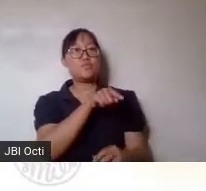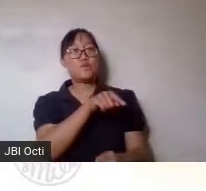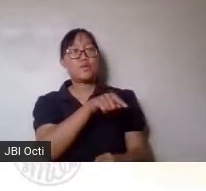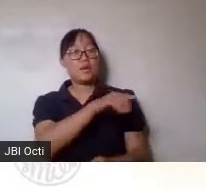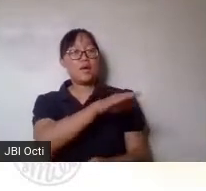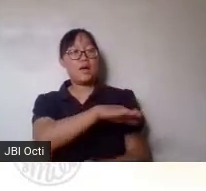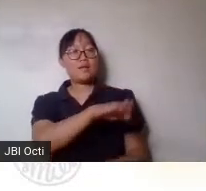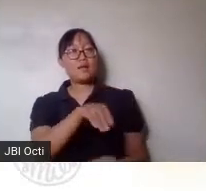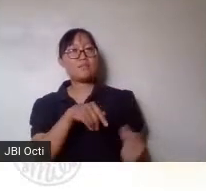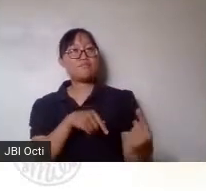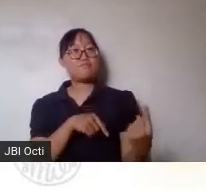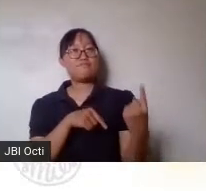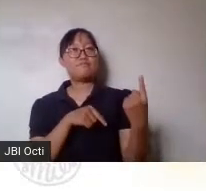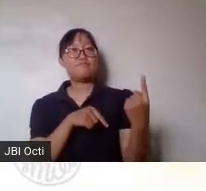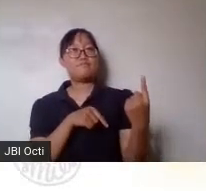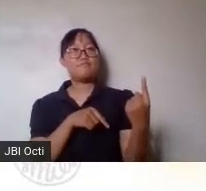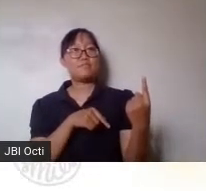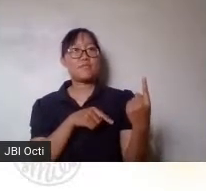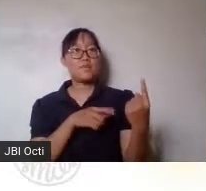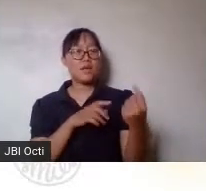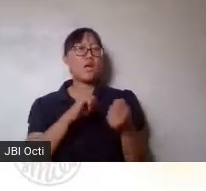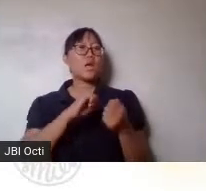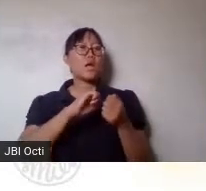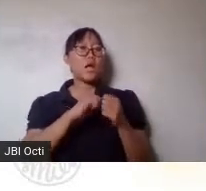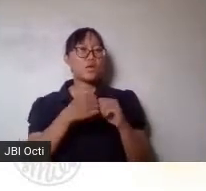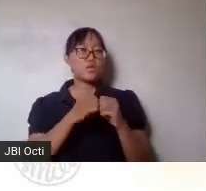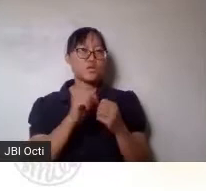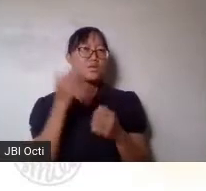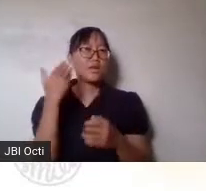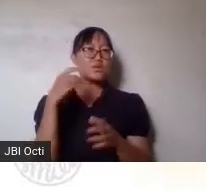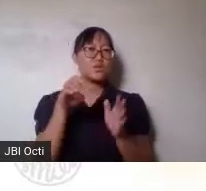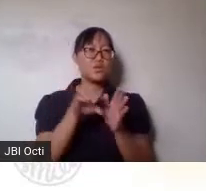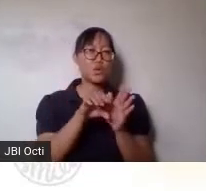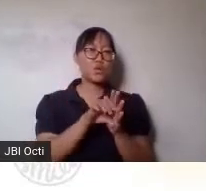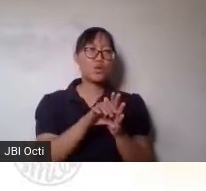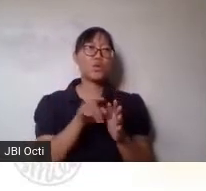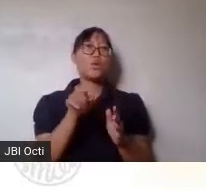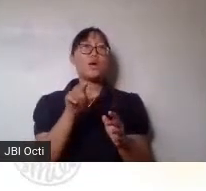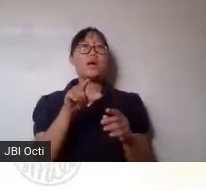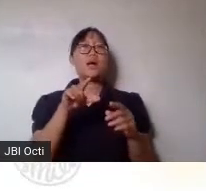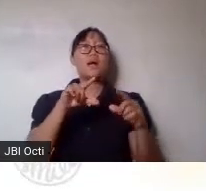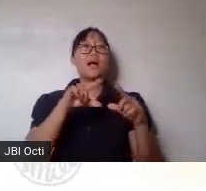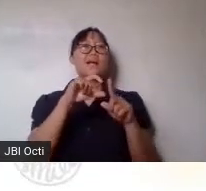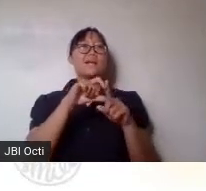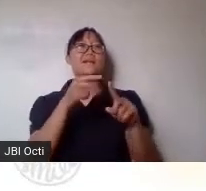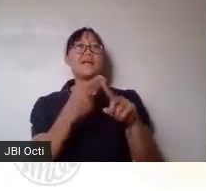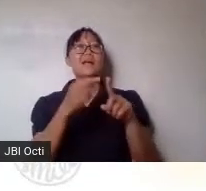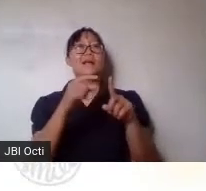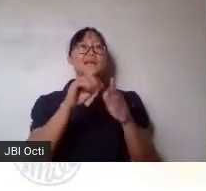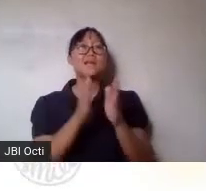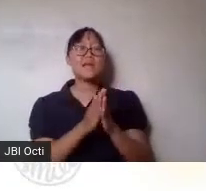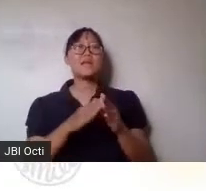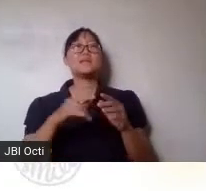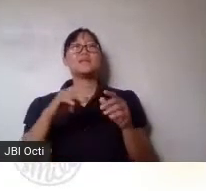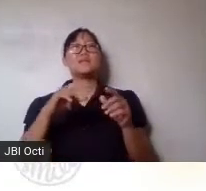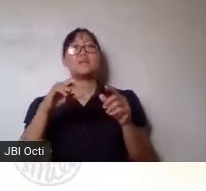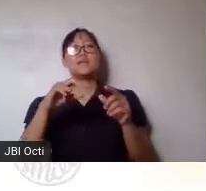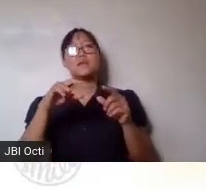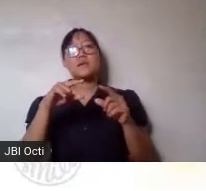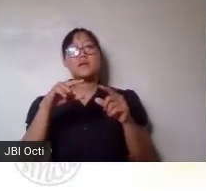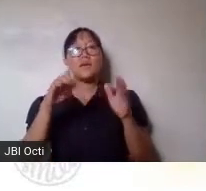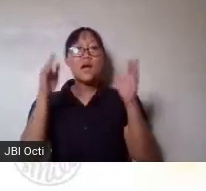contohkan tadi, kebetulan kasusnya ADHD dan Autism Spectrum Disorder. Nah, kalau autisme, IQ-nya di bawah